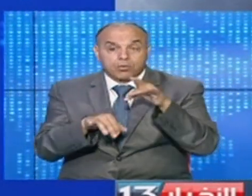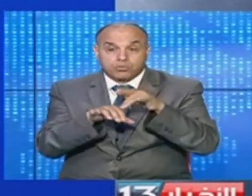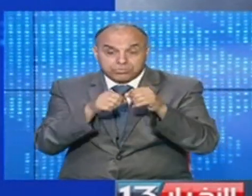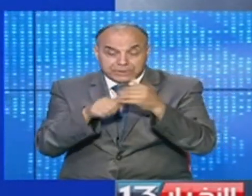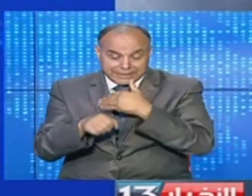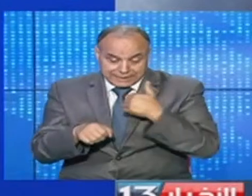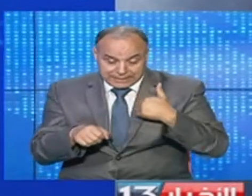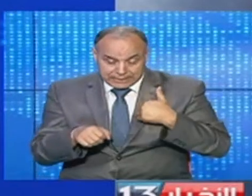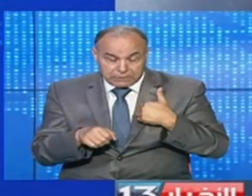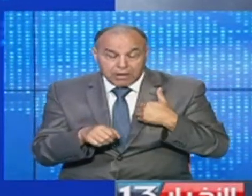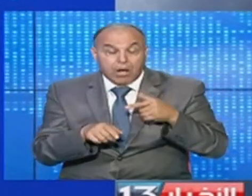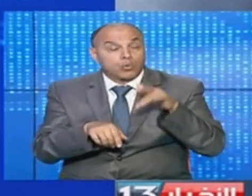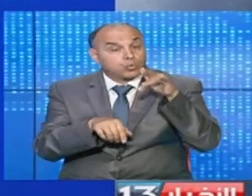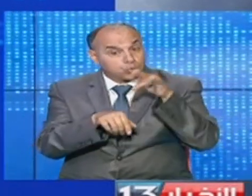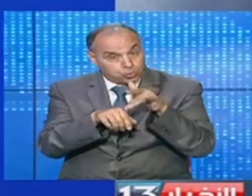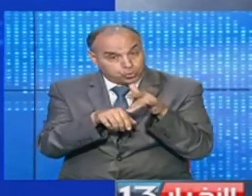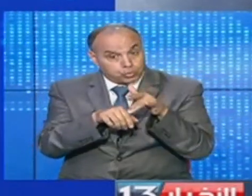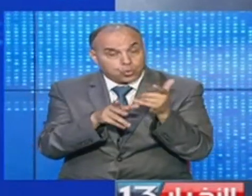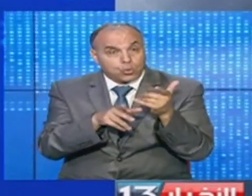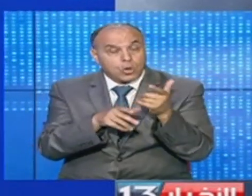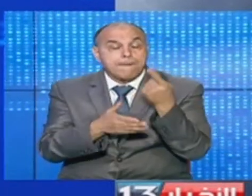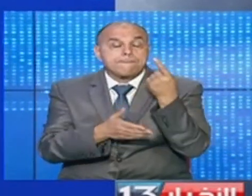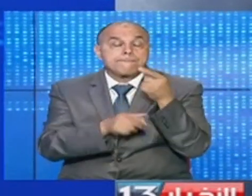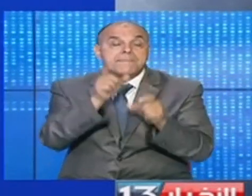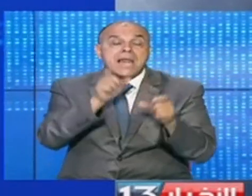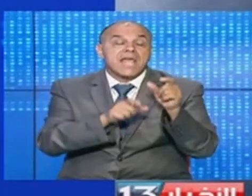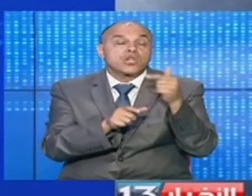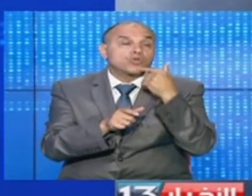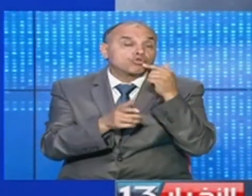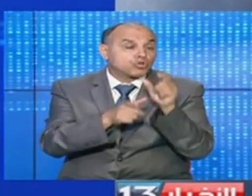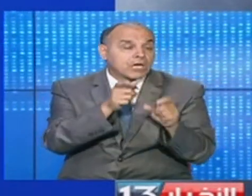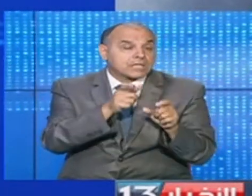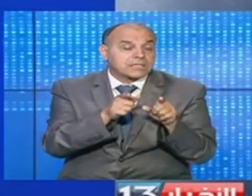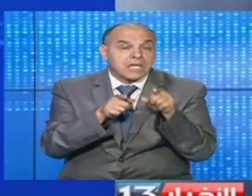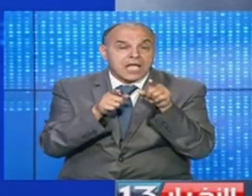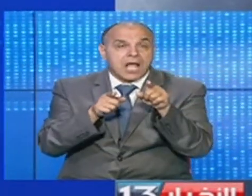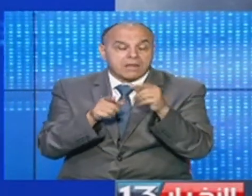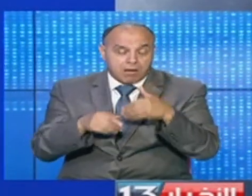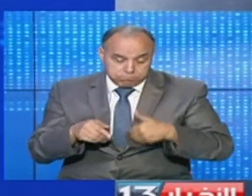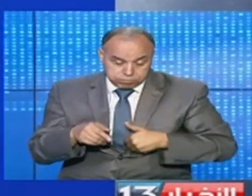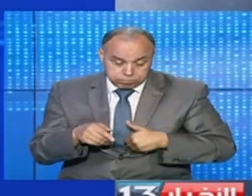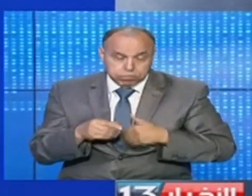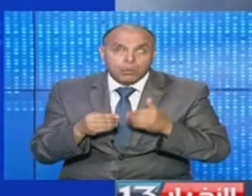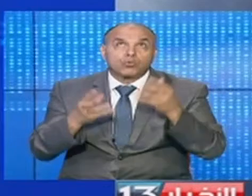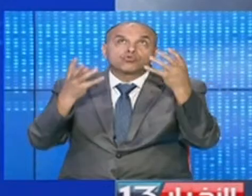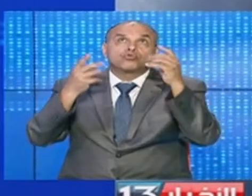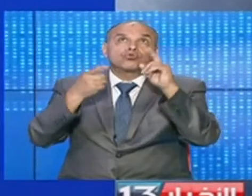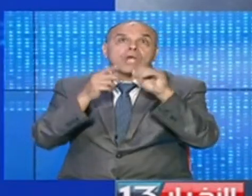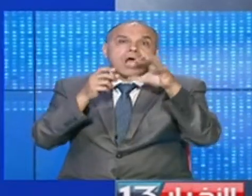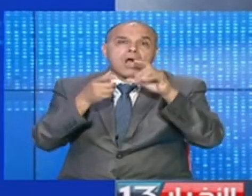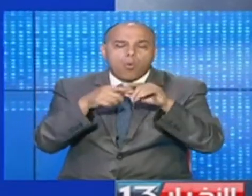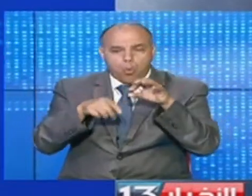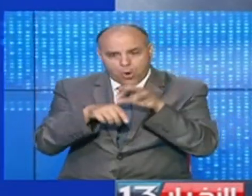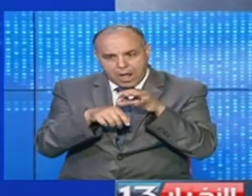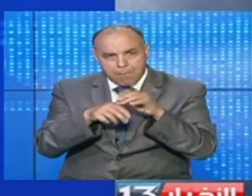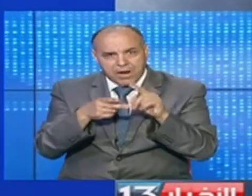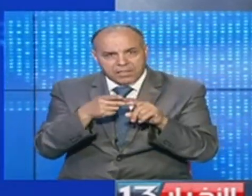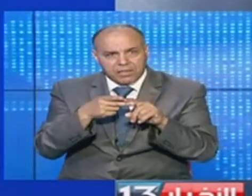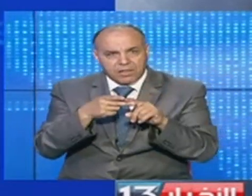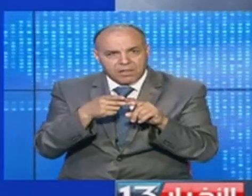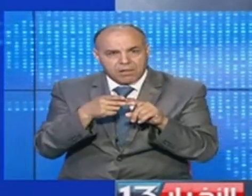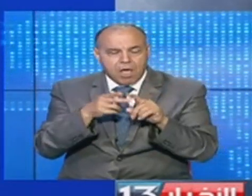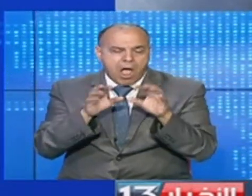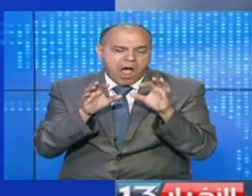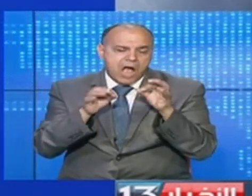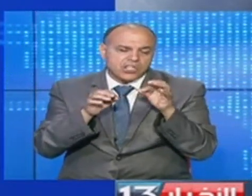صحيه كارثيه تحدق ب ملايين البشر الذين يواجهون المجاعه والجفاف والامراض في غضون